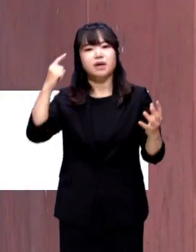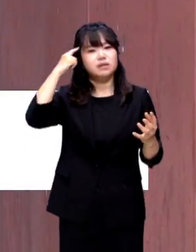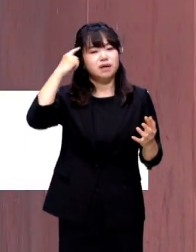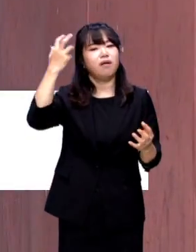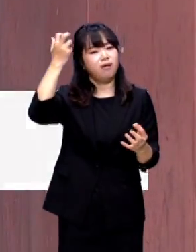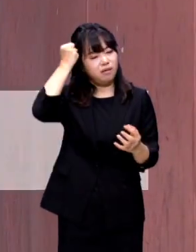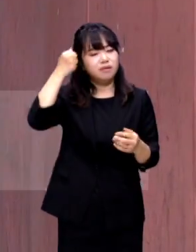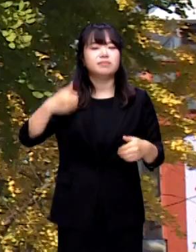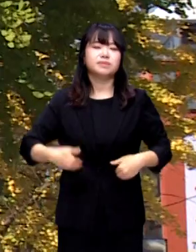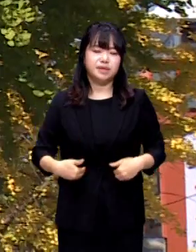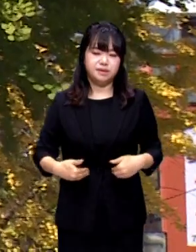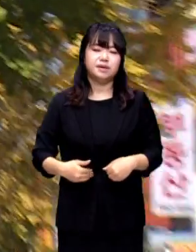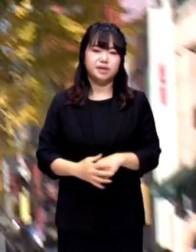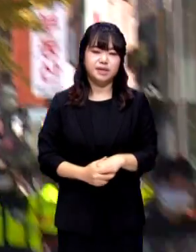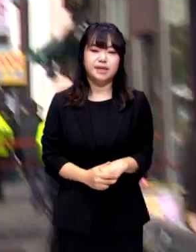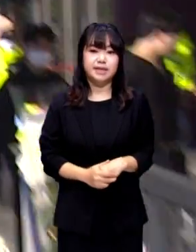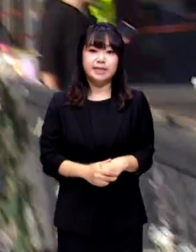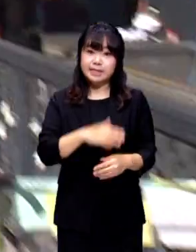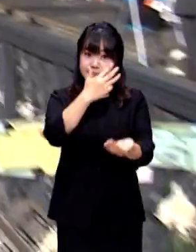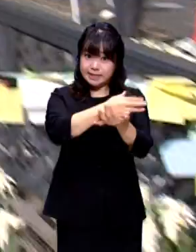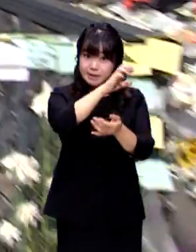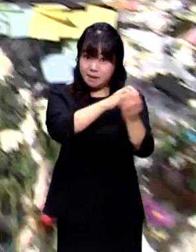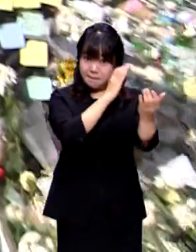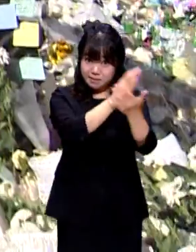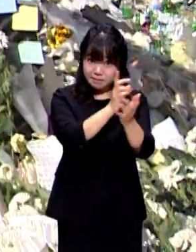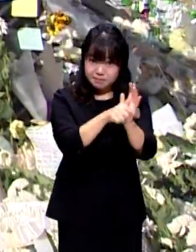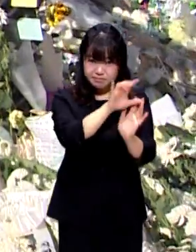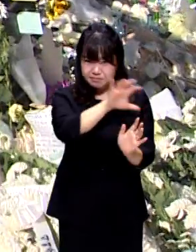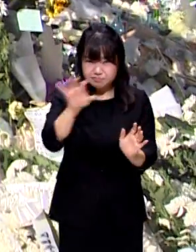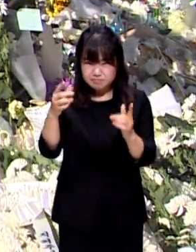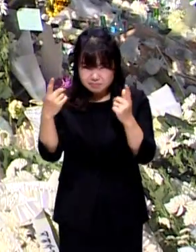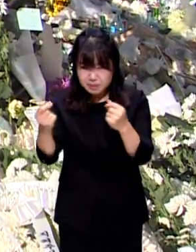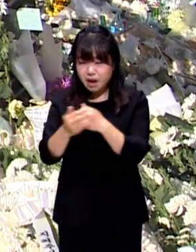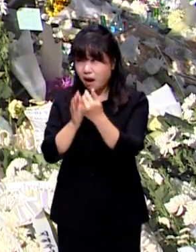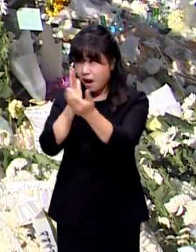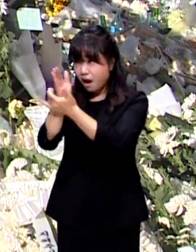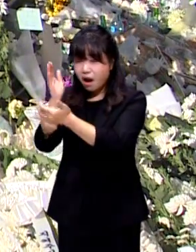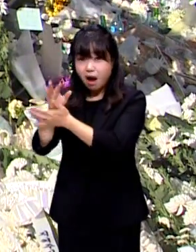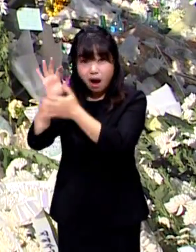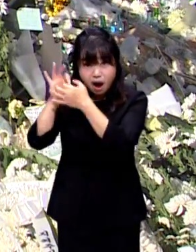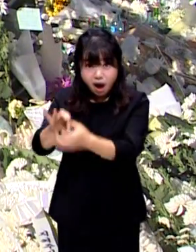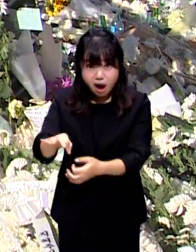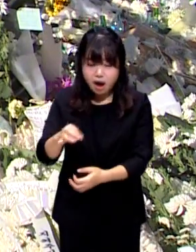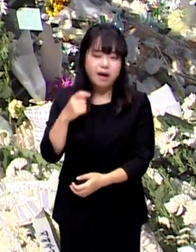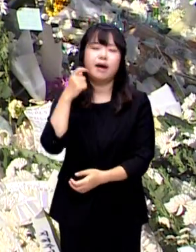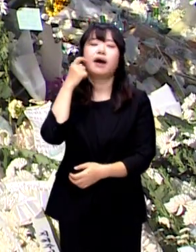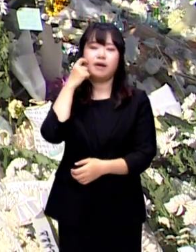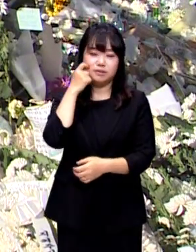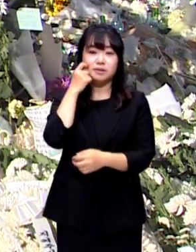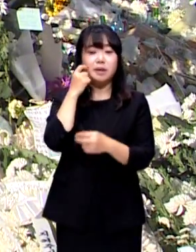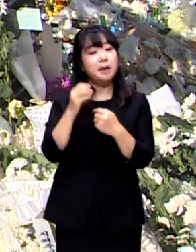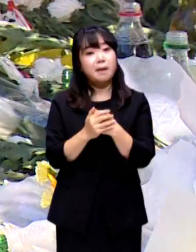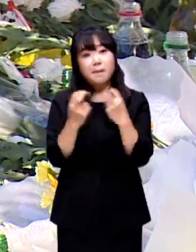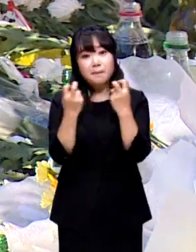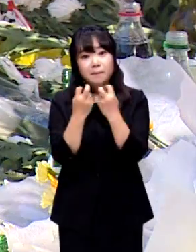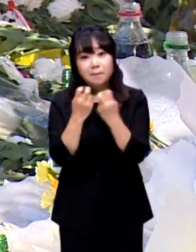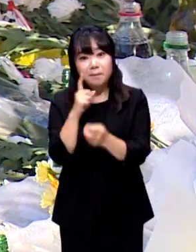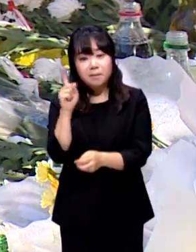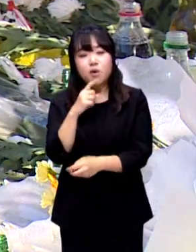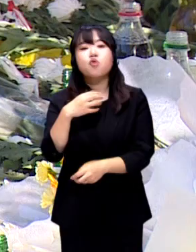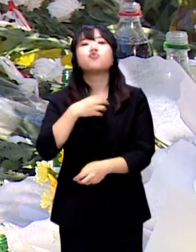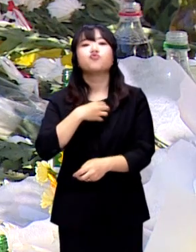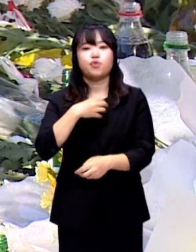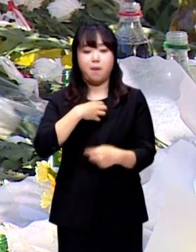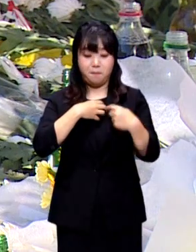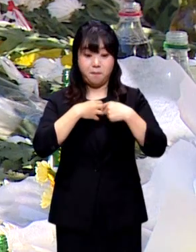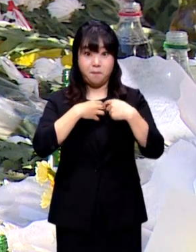될 것 같고. 이태원 참사와 같은 끔찍한 사회 재난이 더 이상 되풀이되지 않도록 하기 위해선 위험에